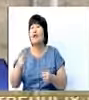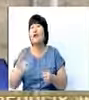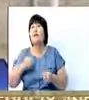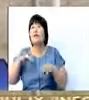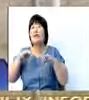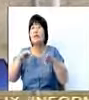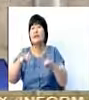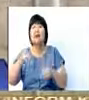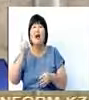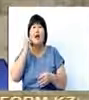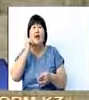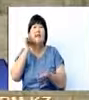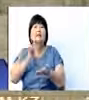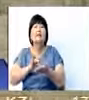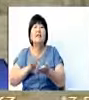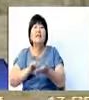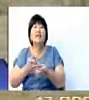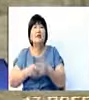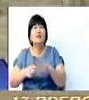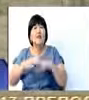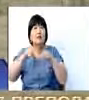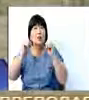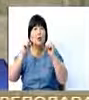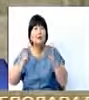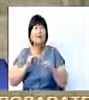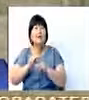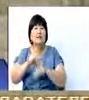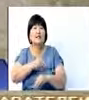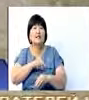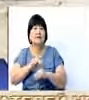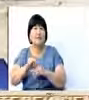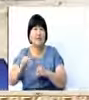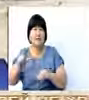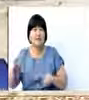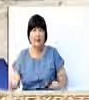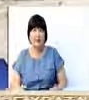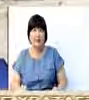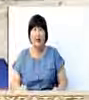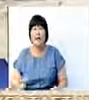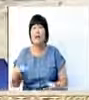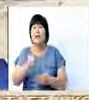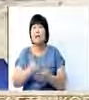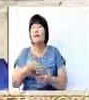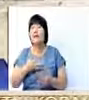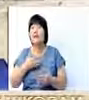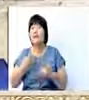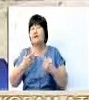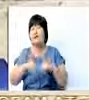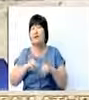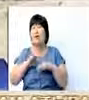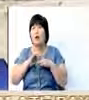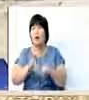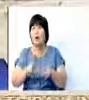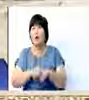техники, связистов. Занятия проводят высококвалифицированные специалисты. На базе нашего филиала